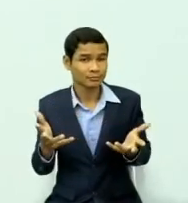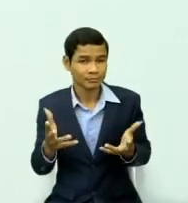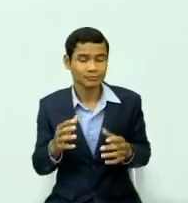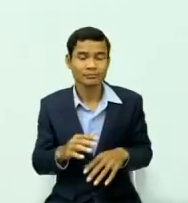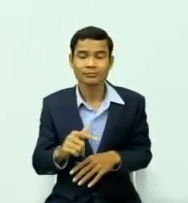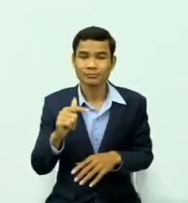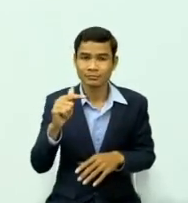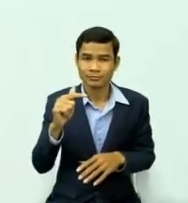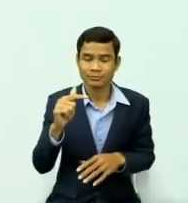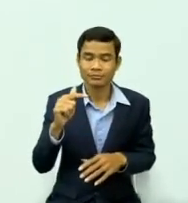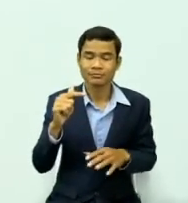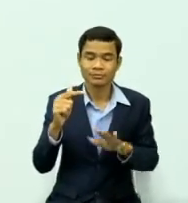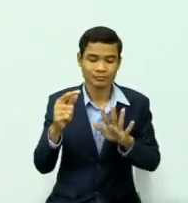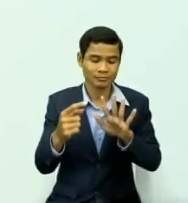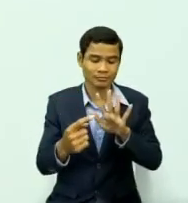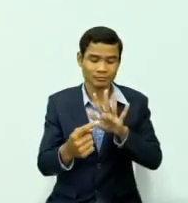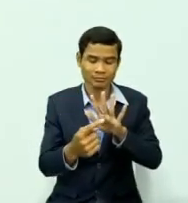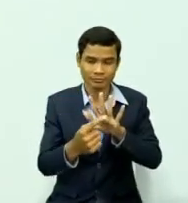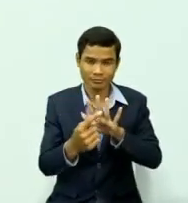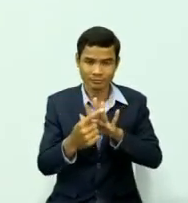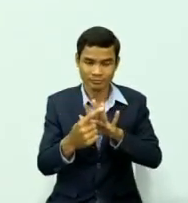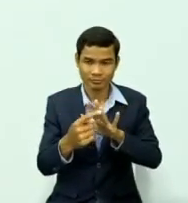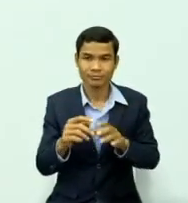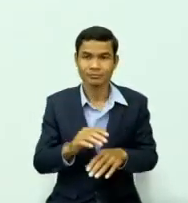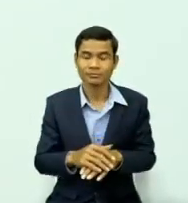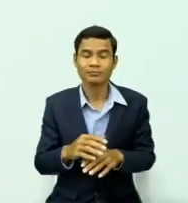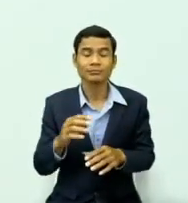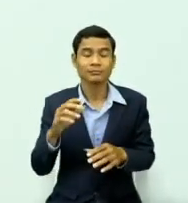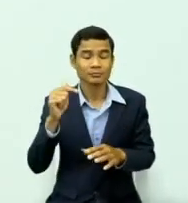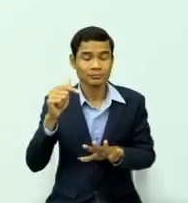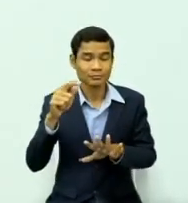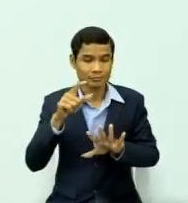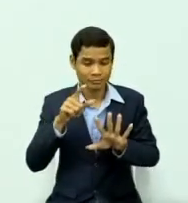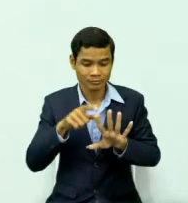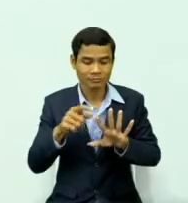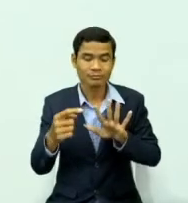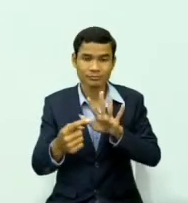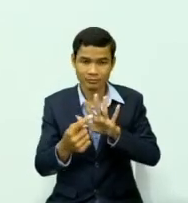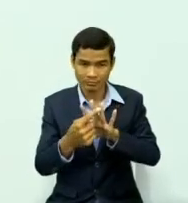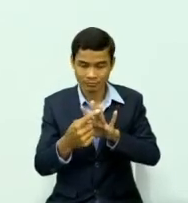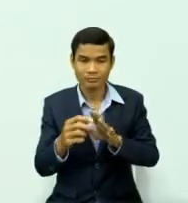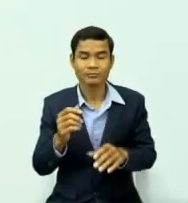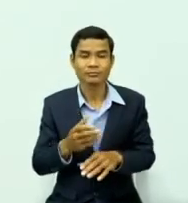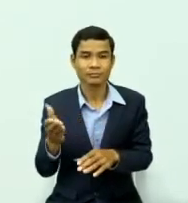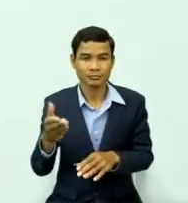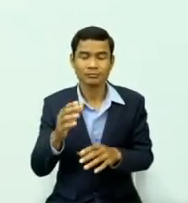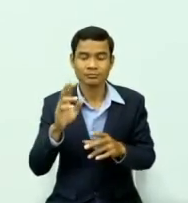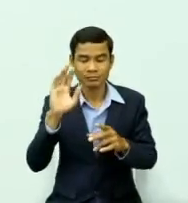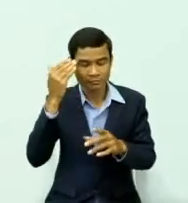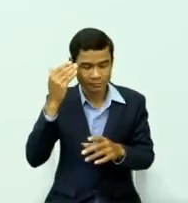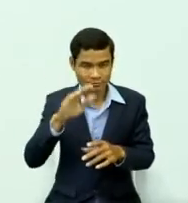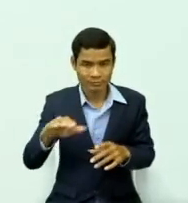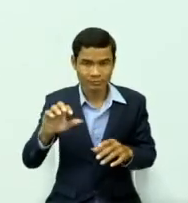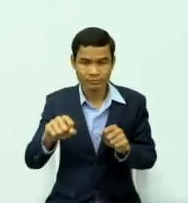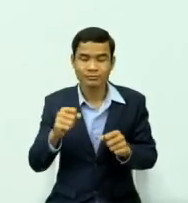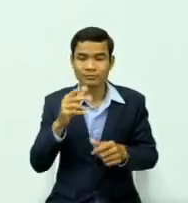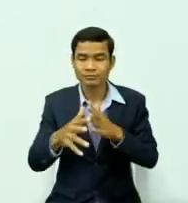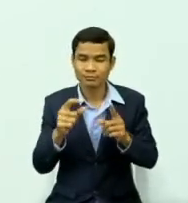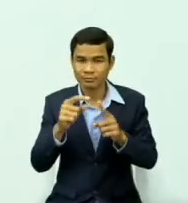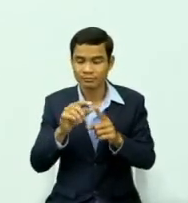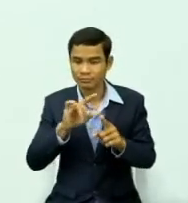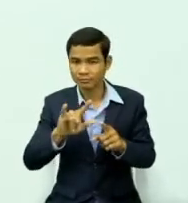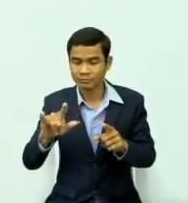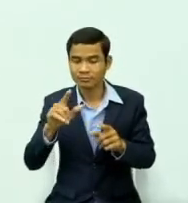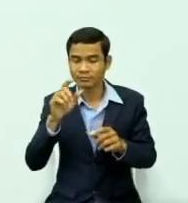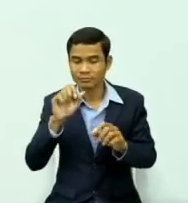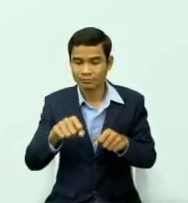ngô ô ngô chà tất cả ăn được bỏ con trâm trời đà rịt tế con ta này cứ xin cảm thấy con chà nâng ai ăn bà